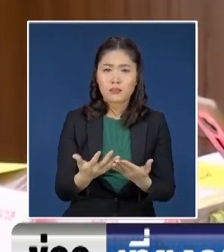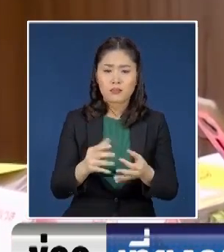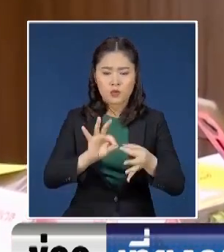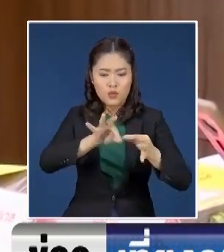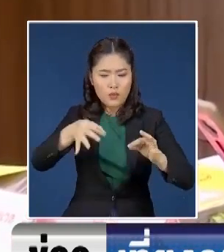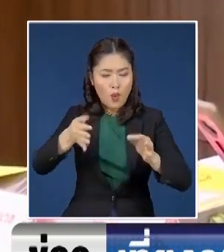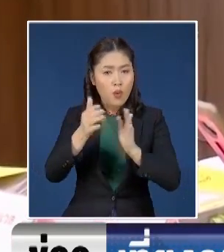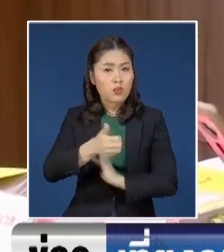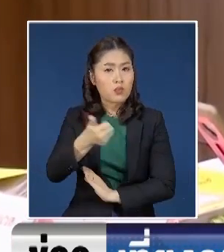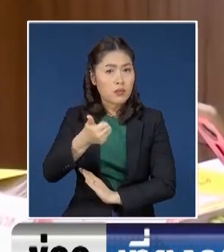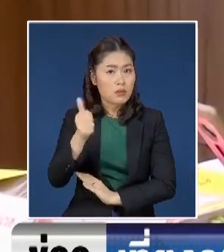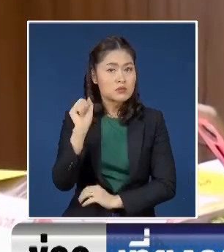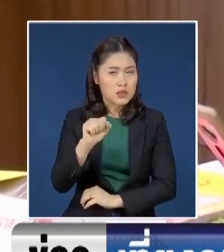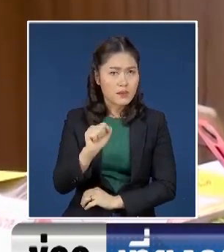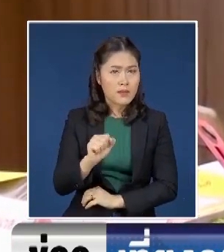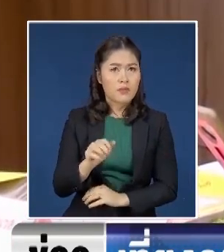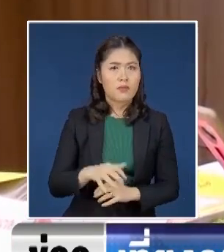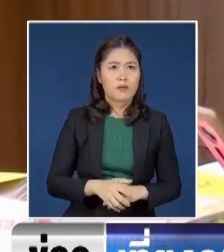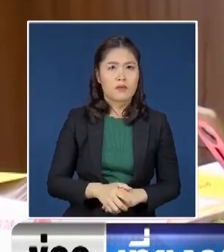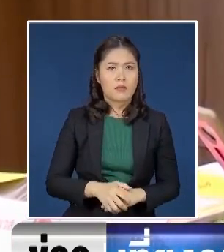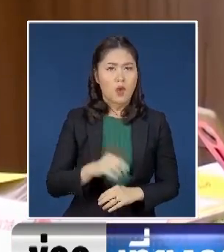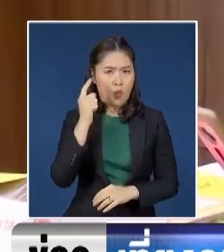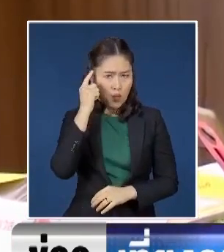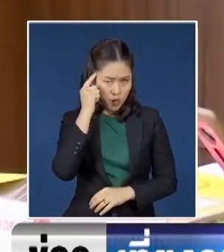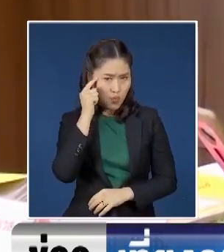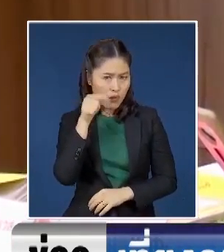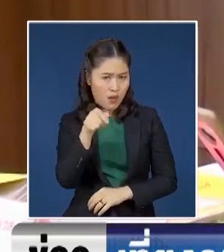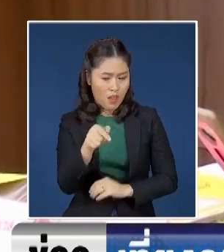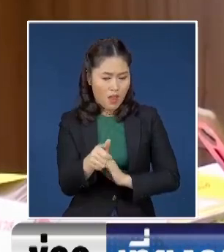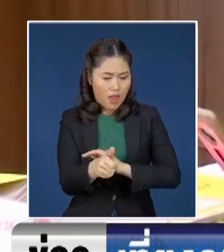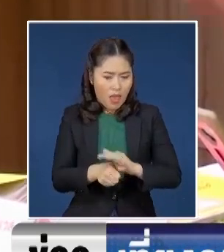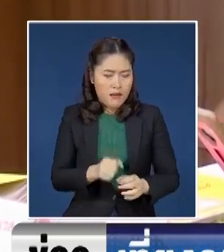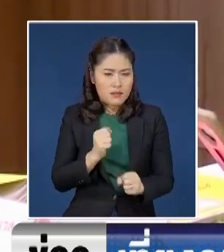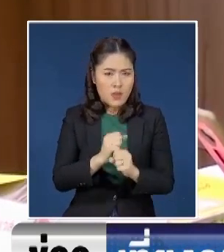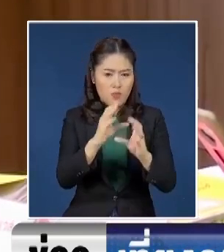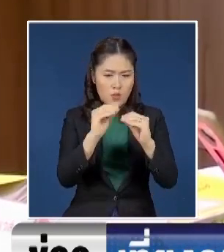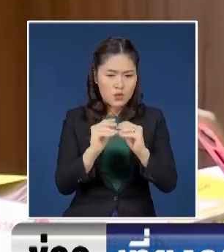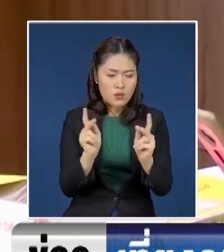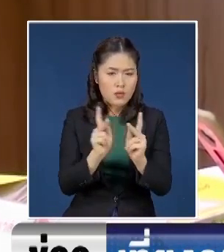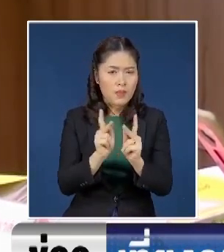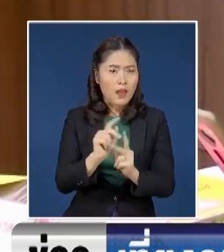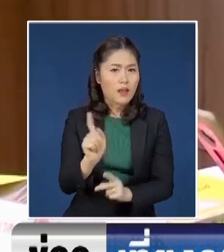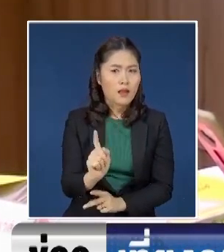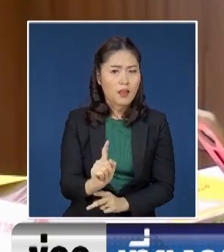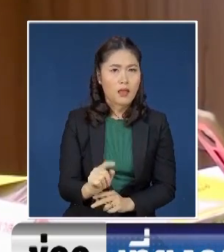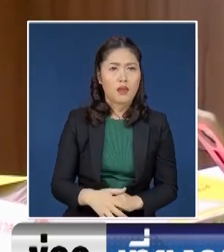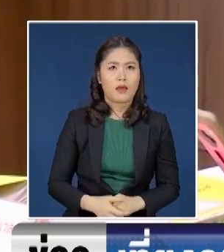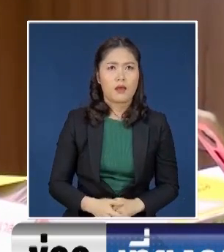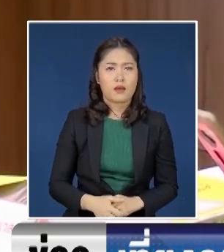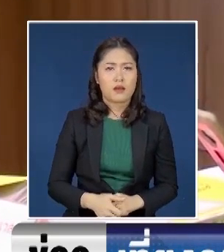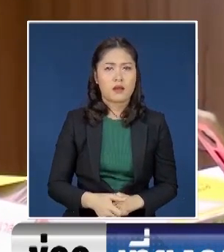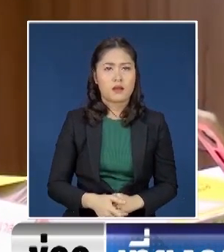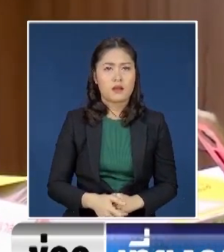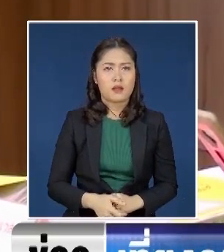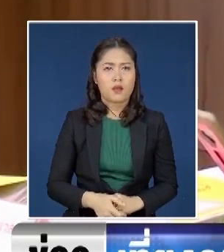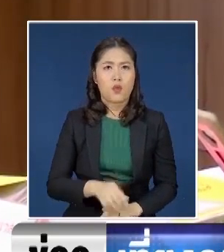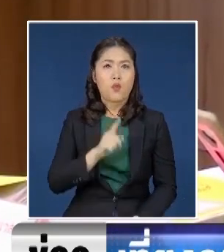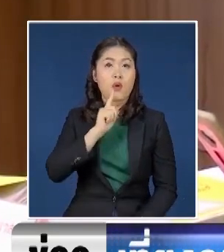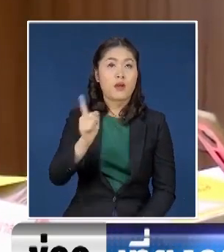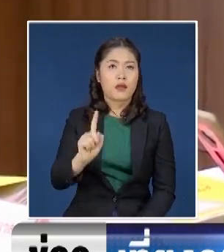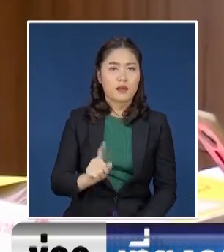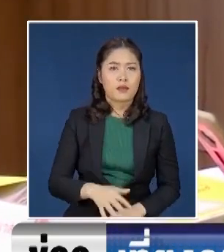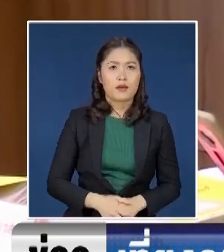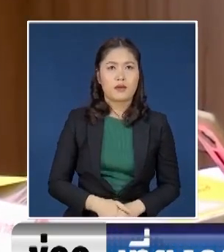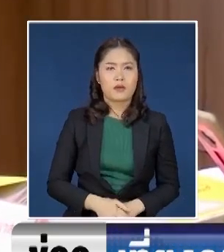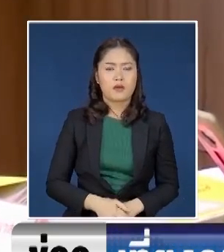ความไปให้คนข้างนอกเขาเหมือนกับมา เขารู ้มารู้เรื่องไส้สนกลในกรรมธิการหรือเปล่านะฮะแล้วคุณปรินาตอบโต้ว่าไงรู้ไห ม